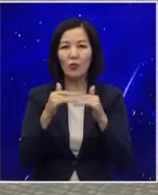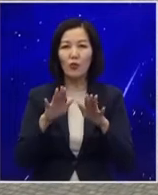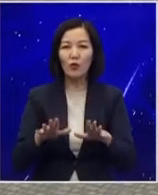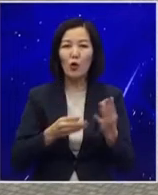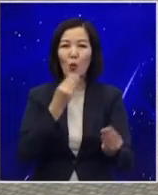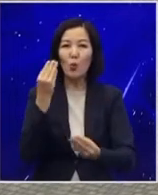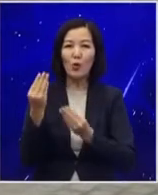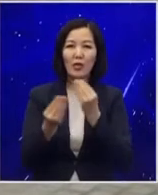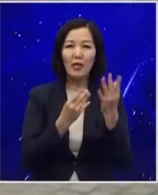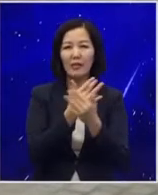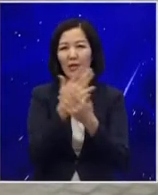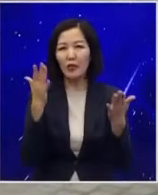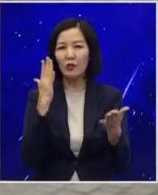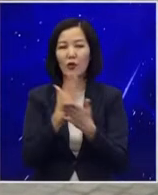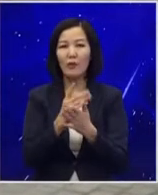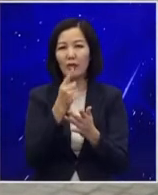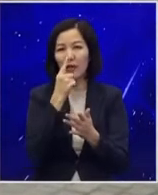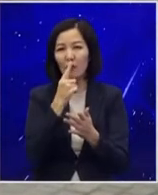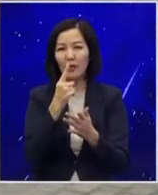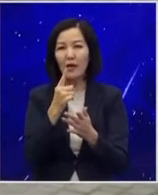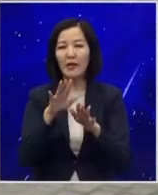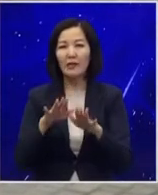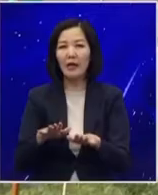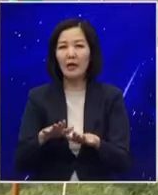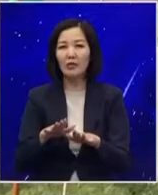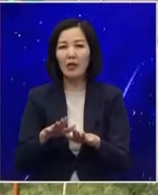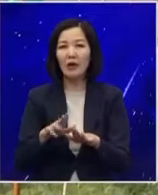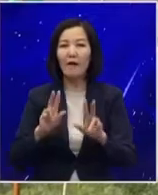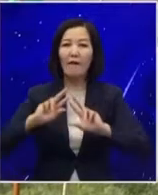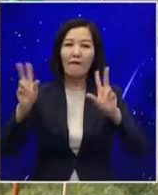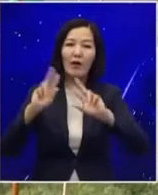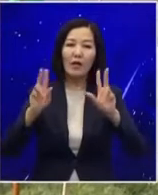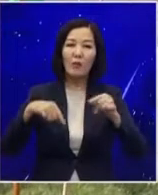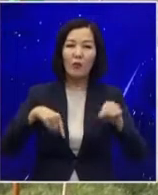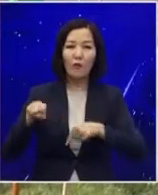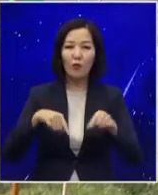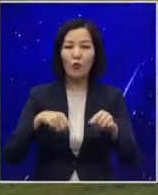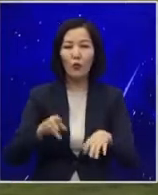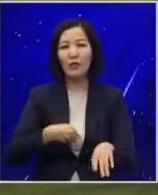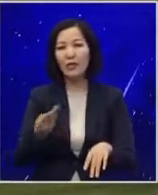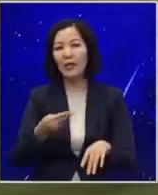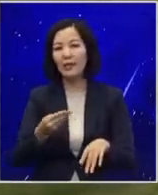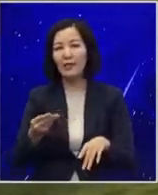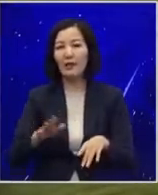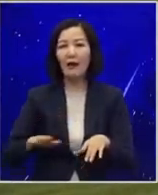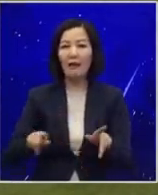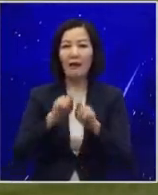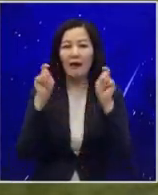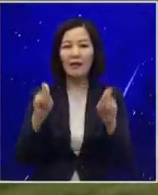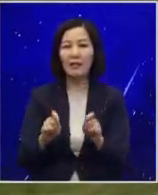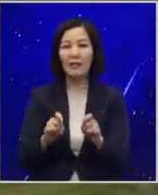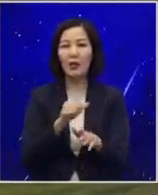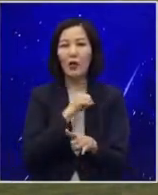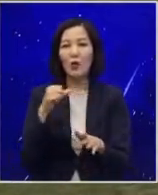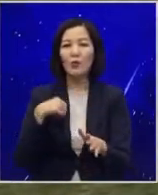да көздің жауын алады. Таяуда тағы бір бұрышынан жағажай волейболы мен футболы теннис алаңы ашылады. Ақшиліктер